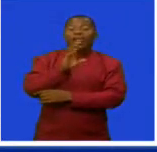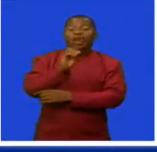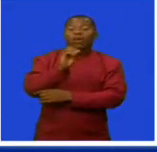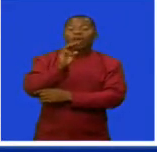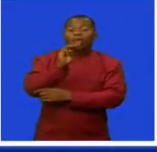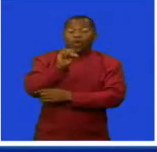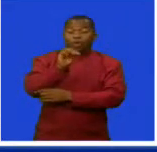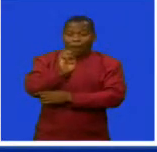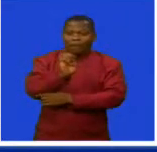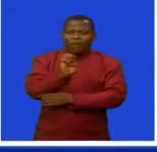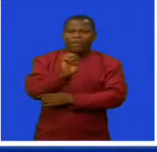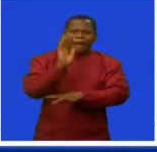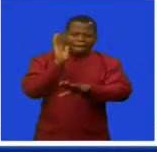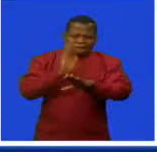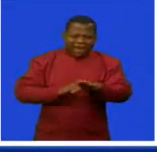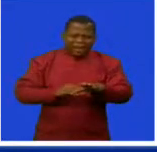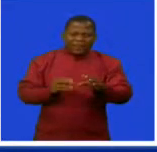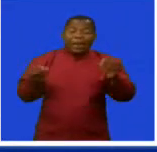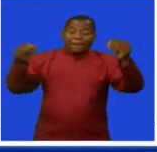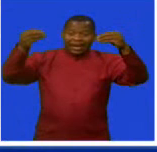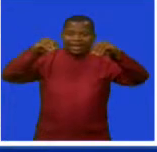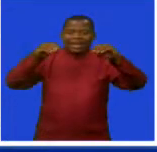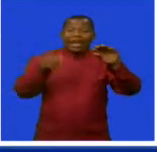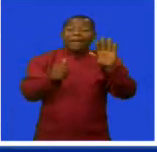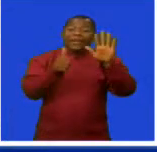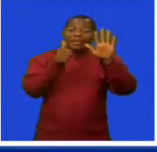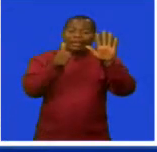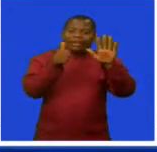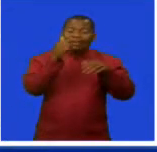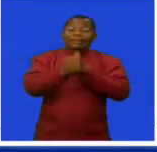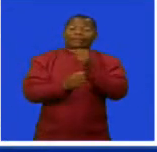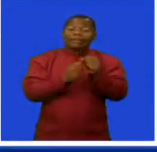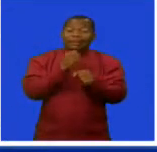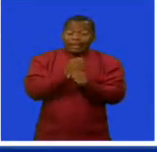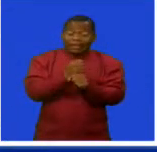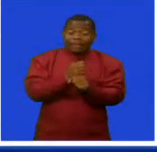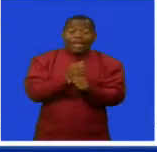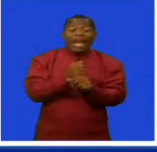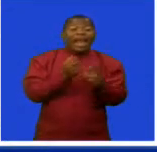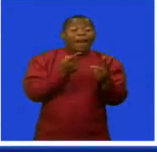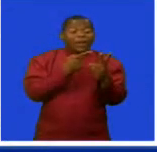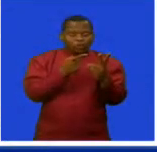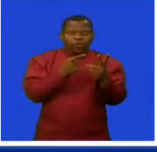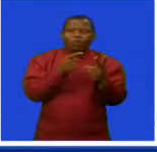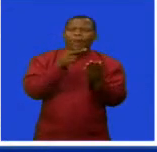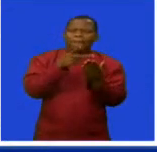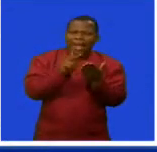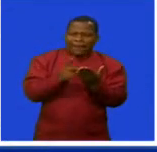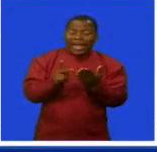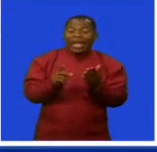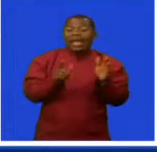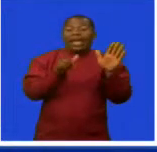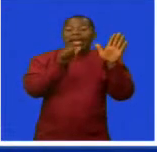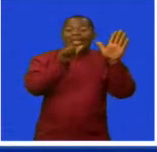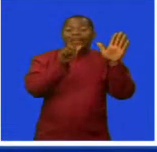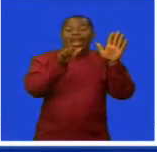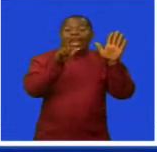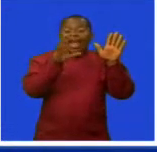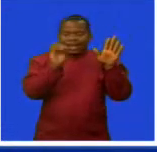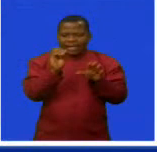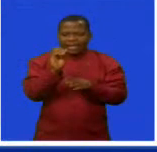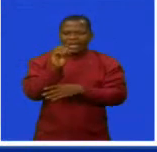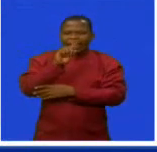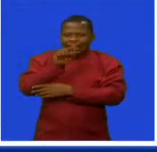enzabeni yenkohlakalo. Laba lababili babhekeke ukuthi babhadale imali leng 780,000 pounds amunye. Blatter na